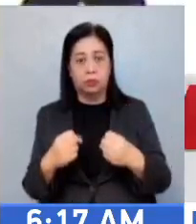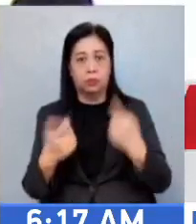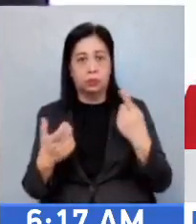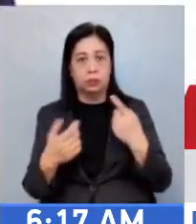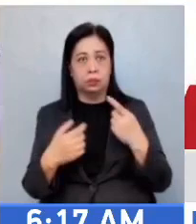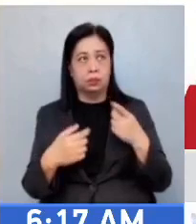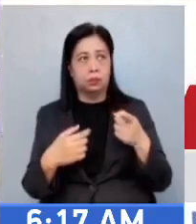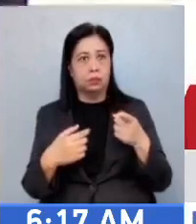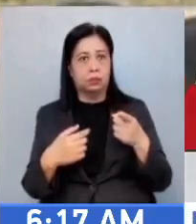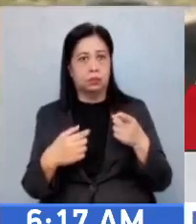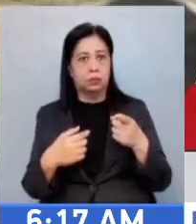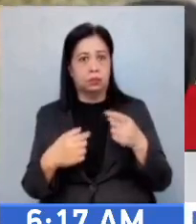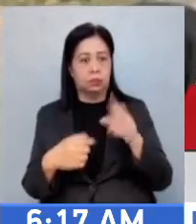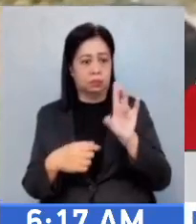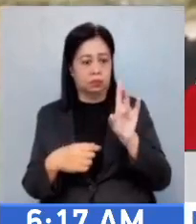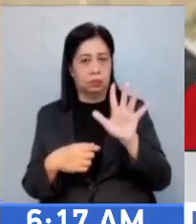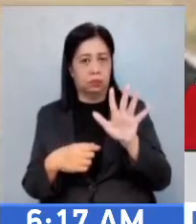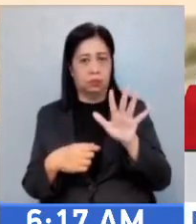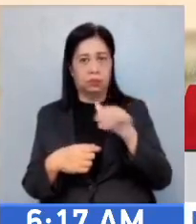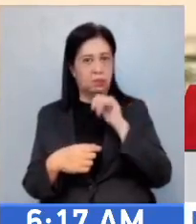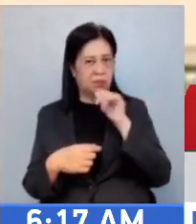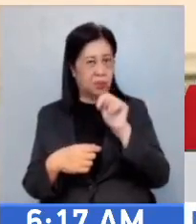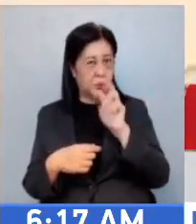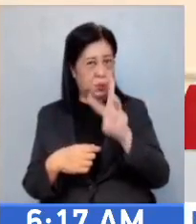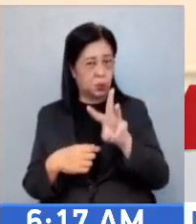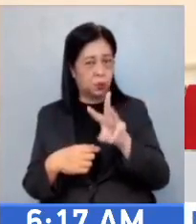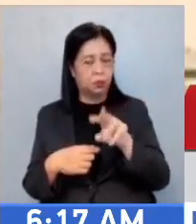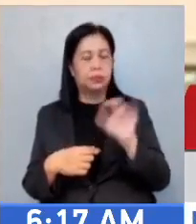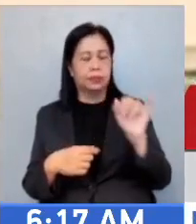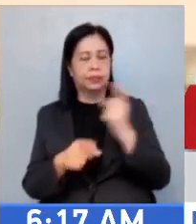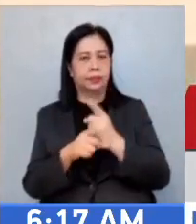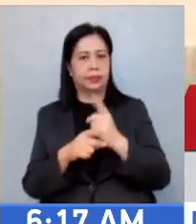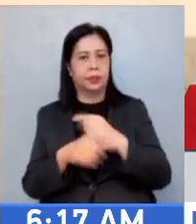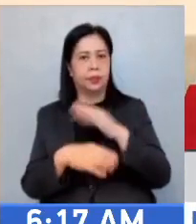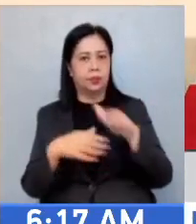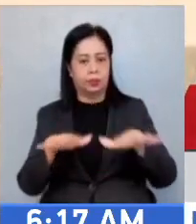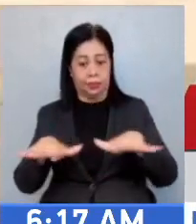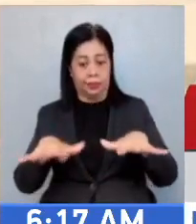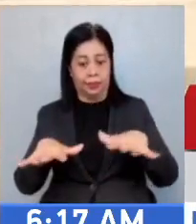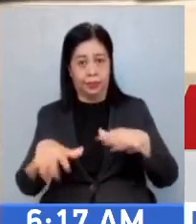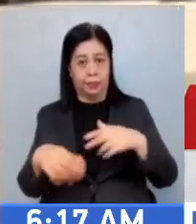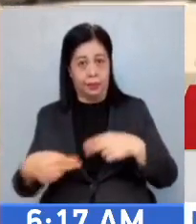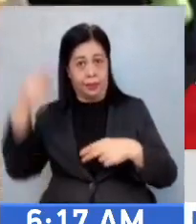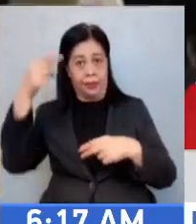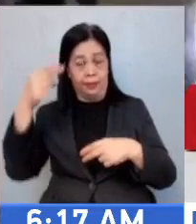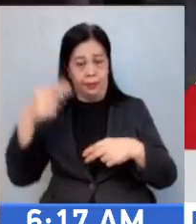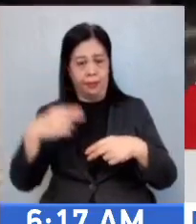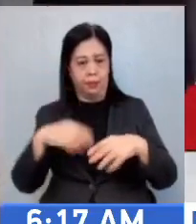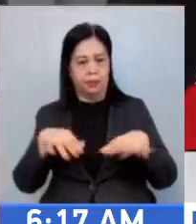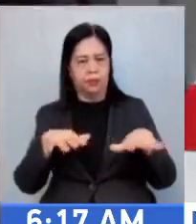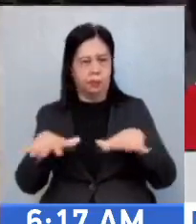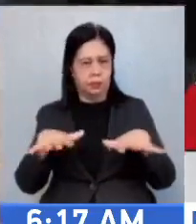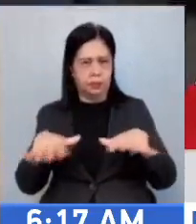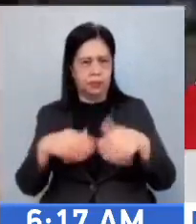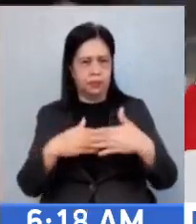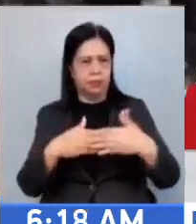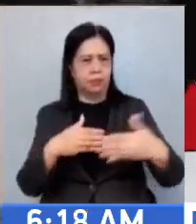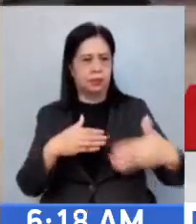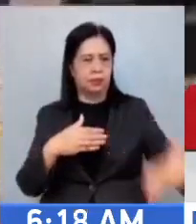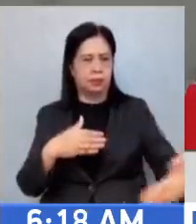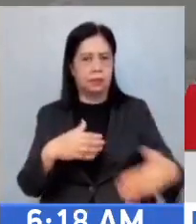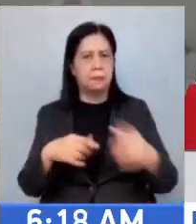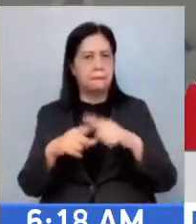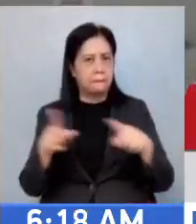lindol? Ah, tama po. Lahat po ng mga aftershocks ay lindol talaga. Distinct na earthquake. Okay. Pero kung sila ay